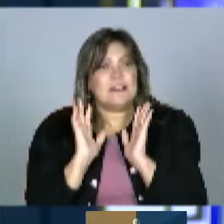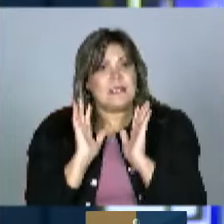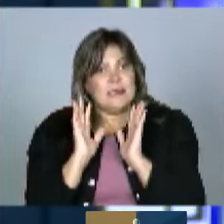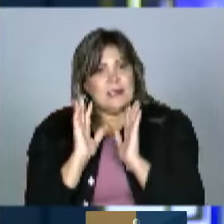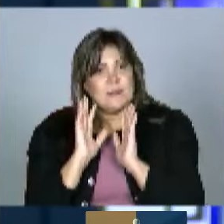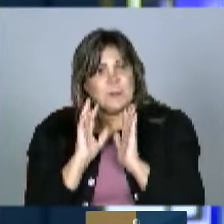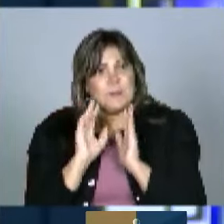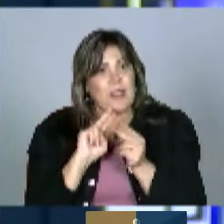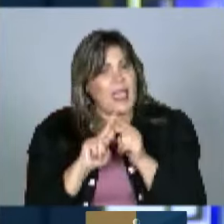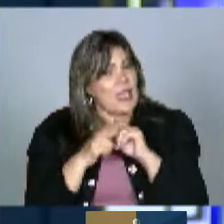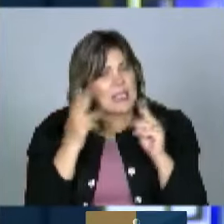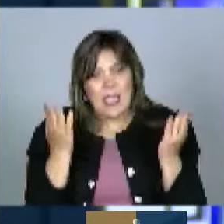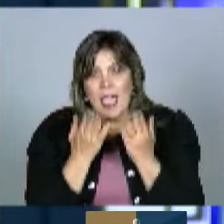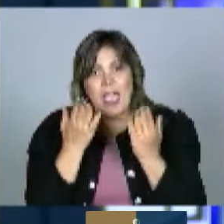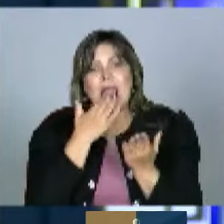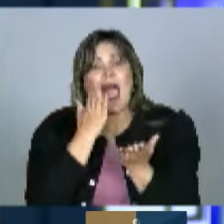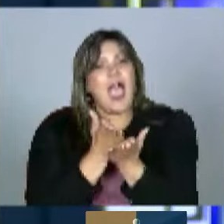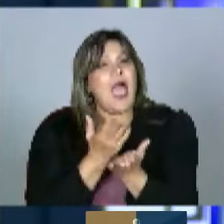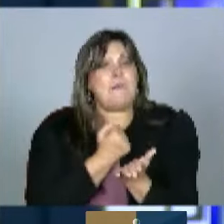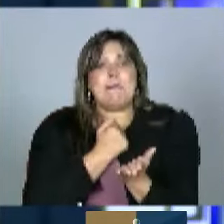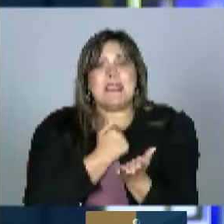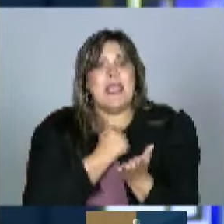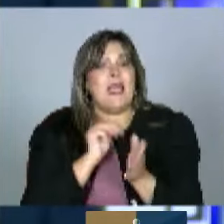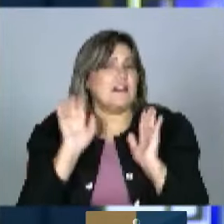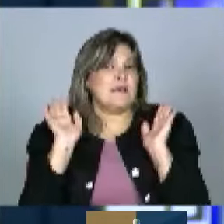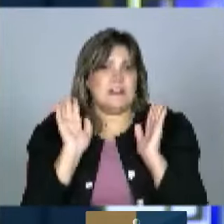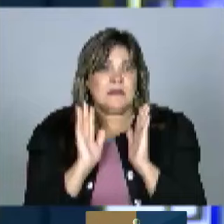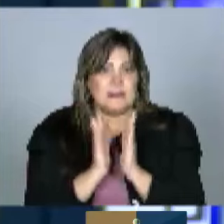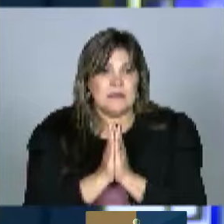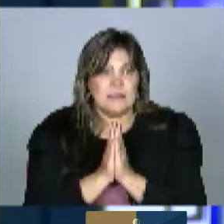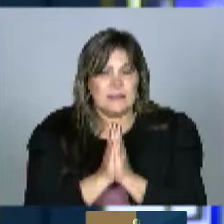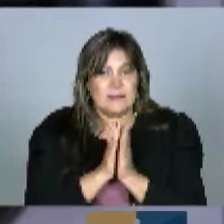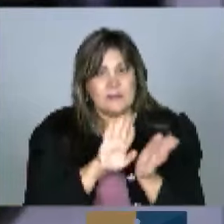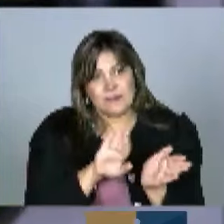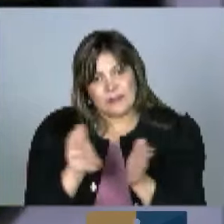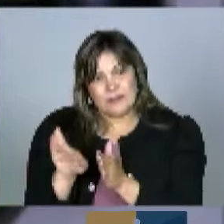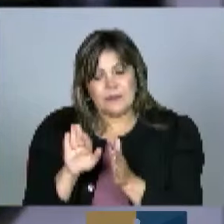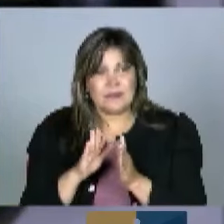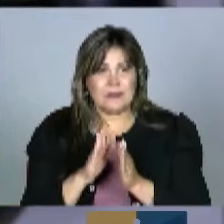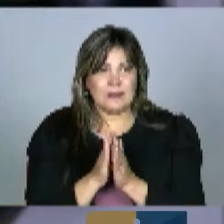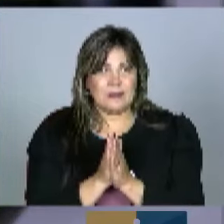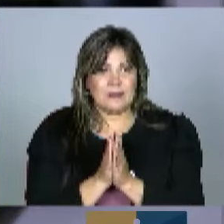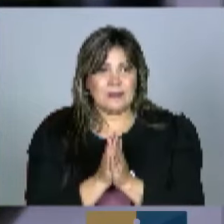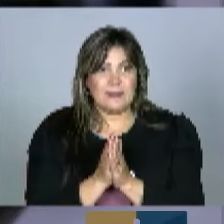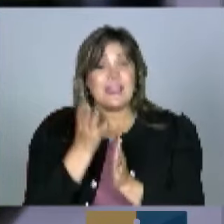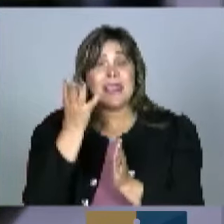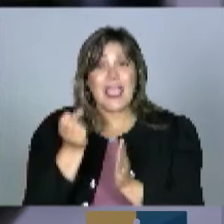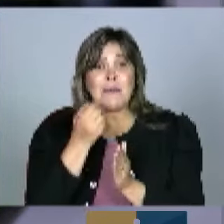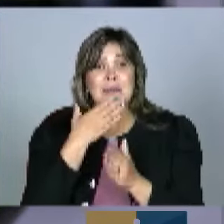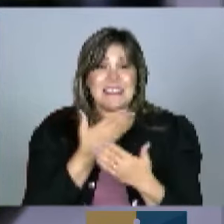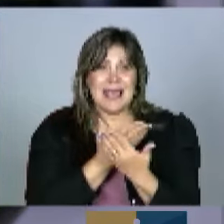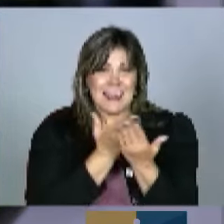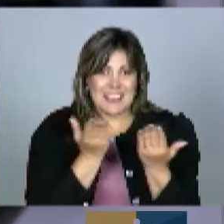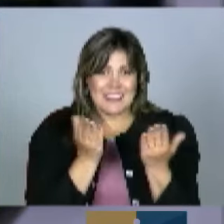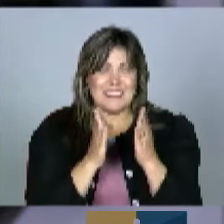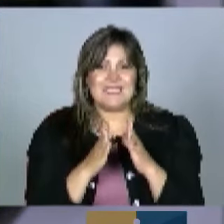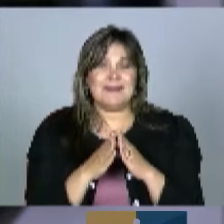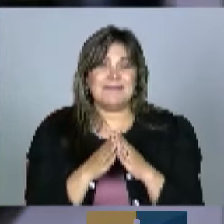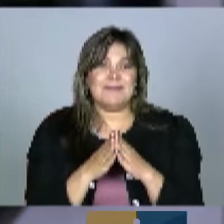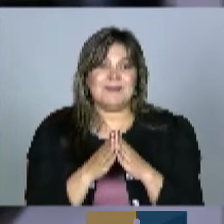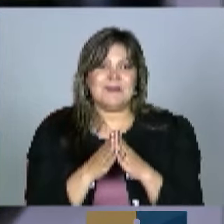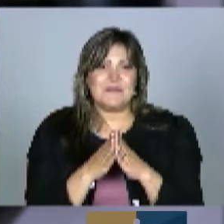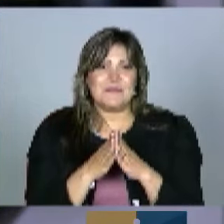فيها او اي ح حد استضيف تمام طيب الاستاذه نرمين مساء الخير يا فندم مساء الخير